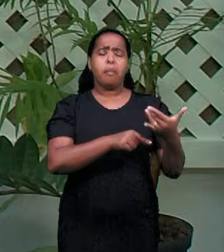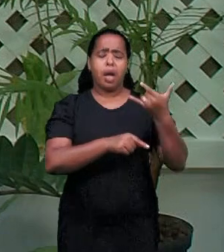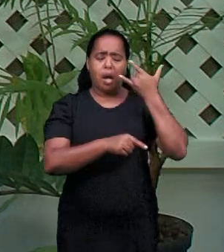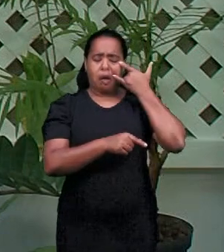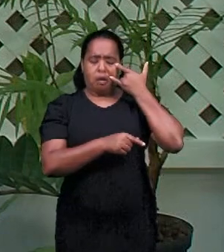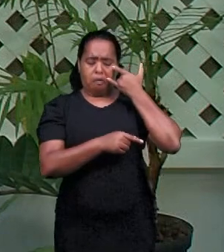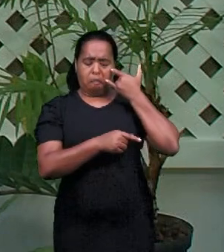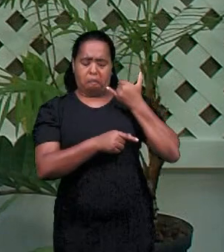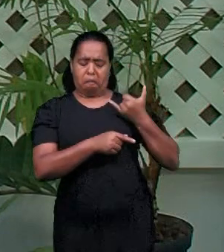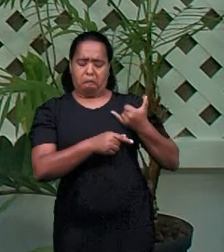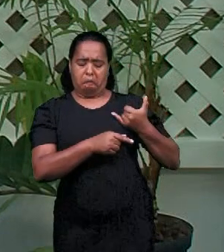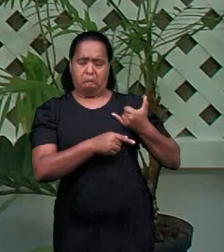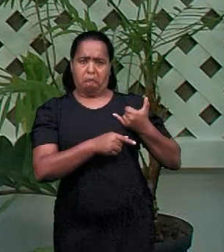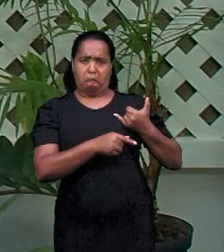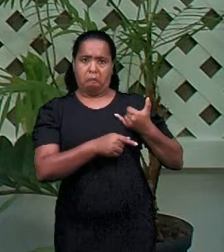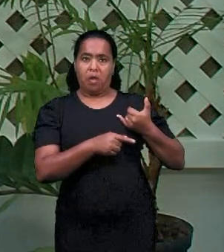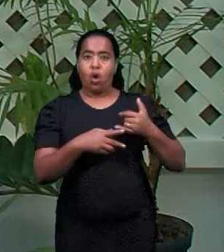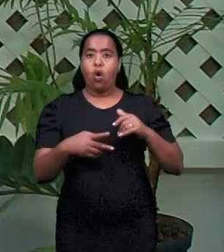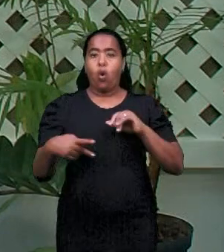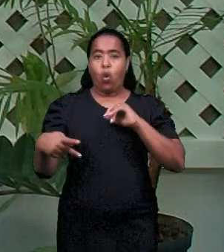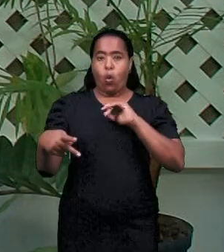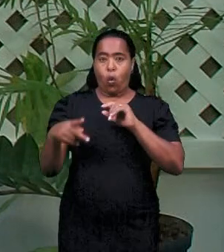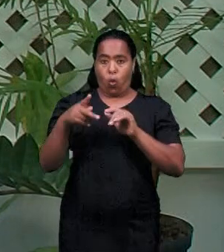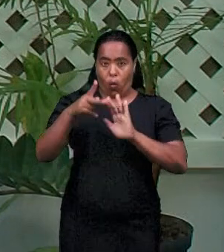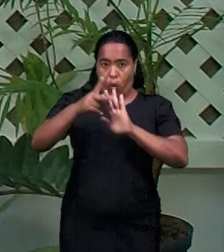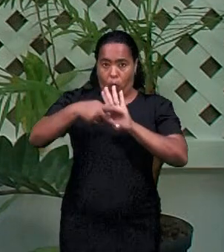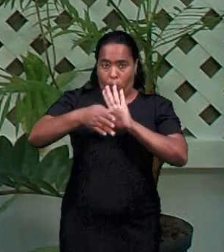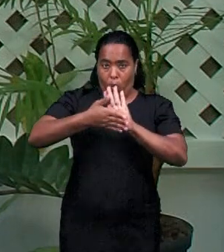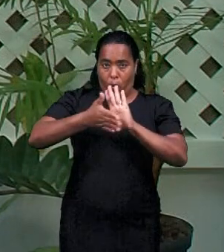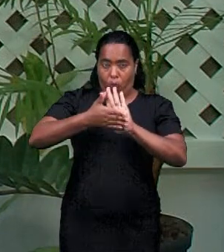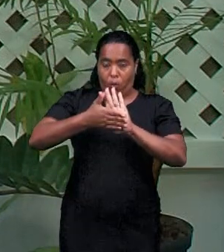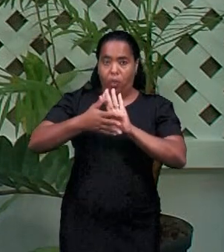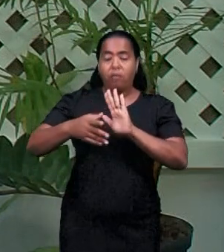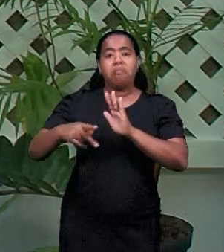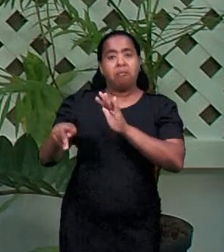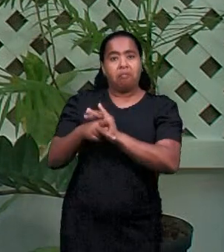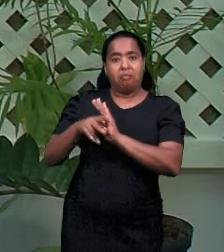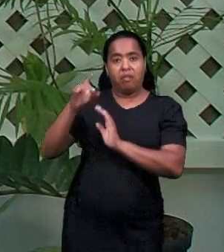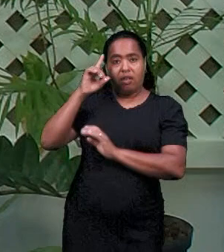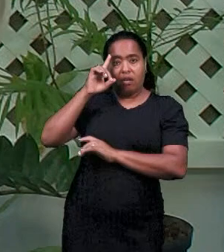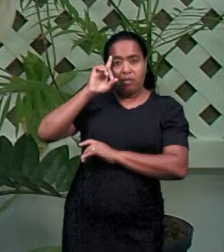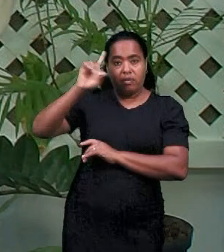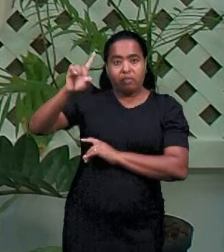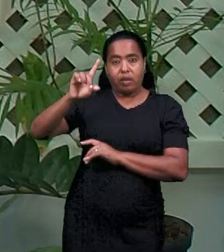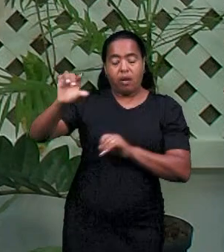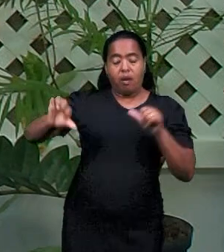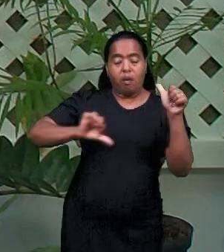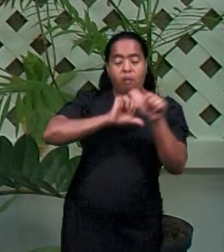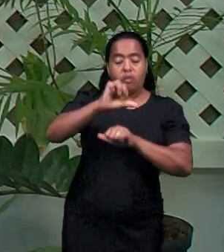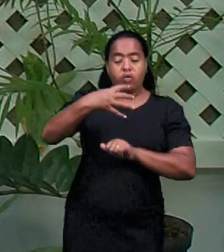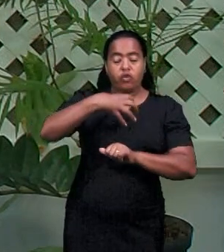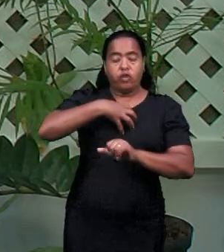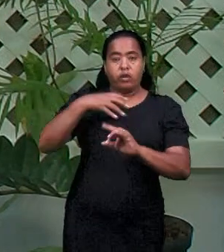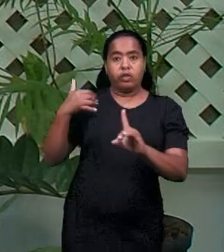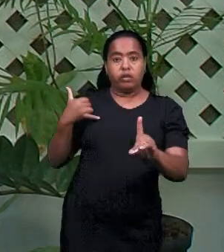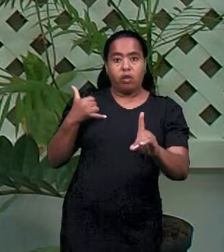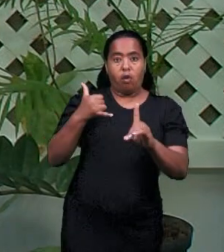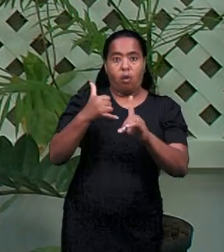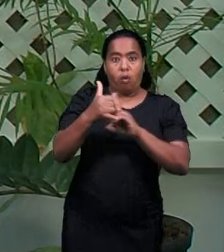de Dieu en changeant le sens prophétique de ce que les apôtres prêchaient.